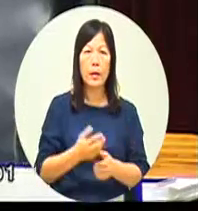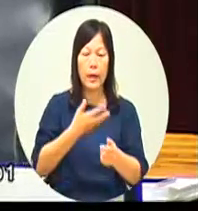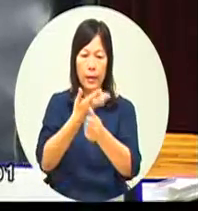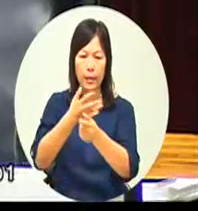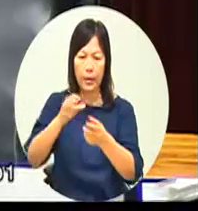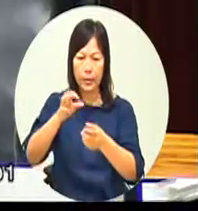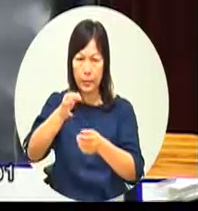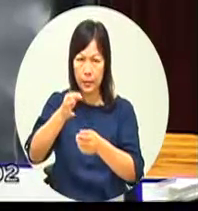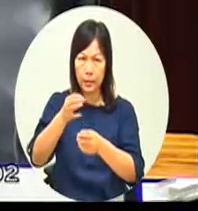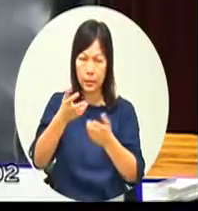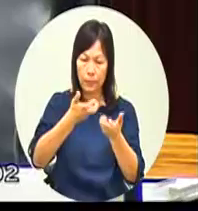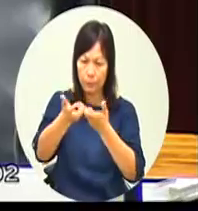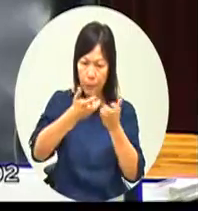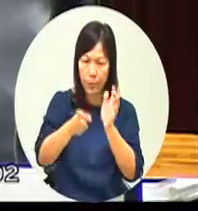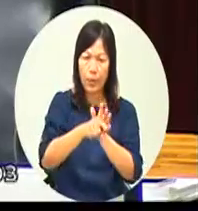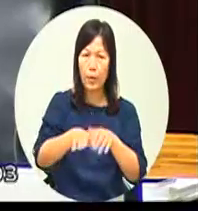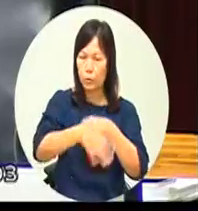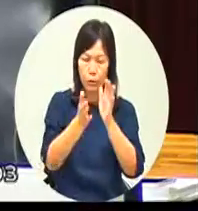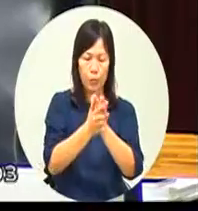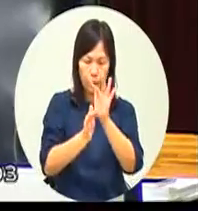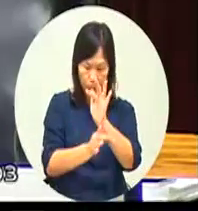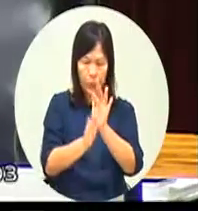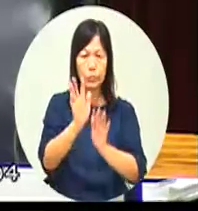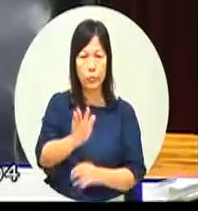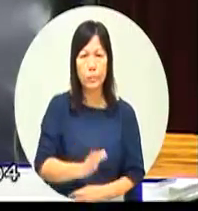税正义能够正确的落实。